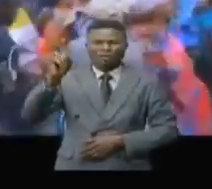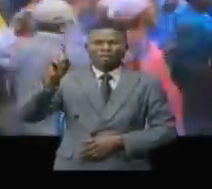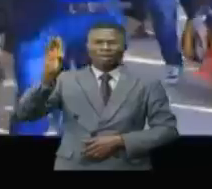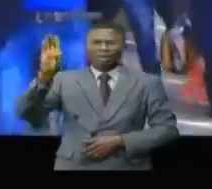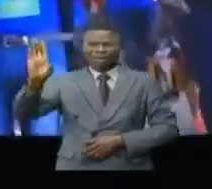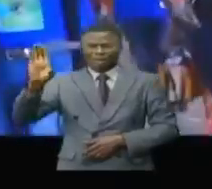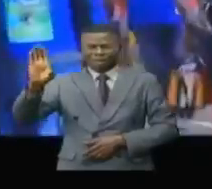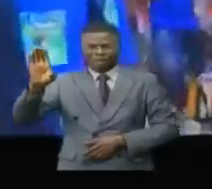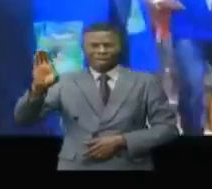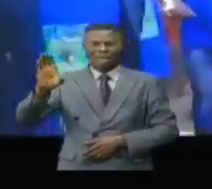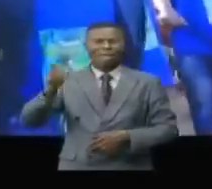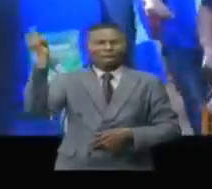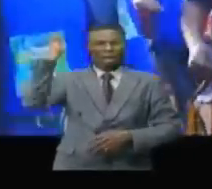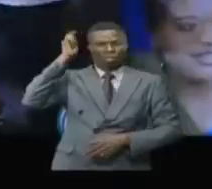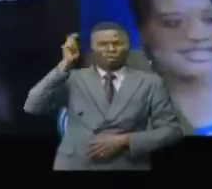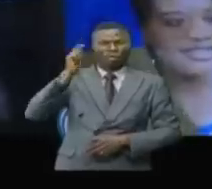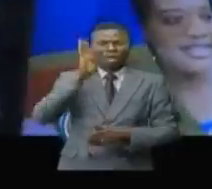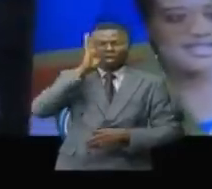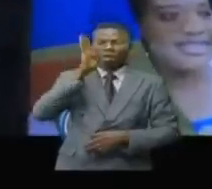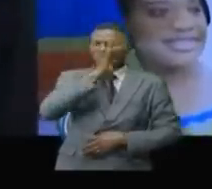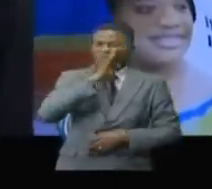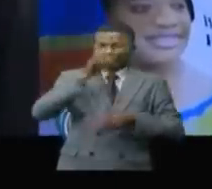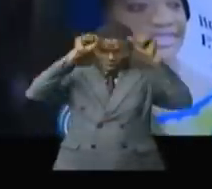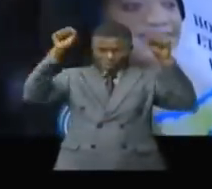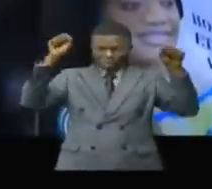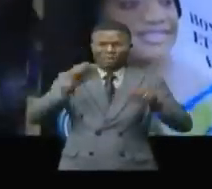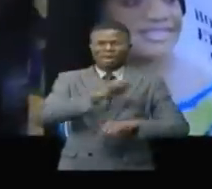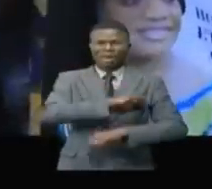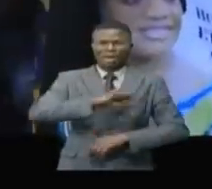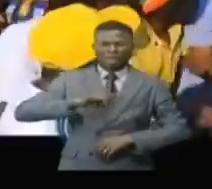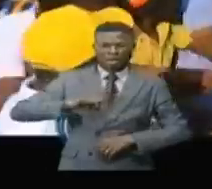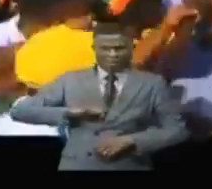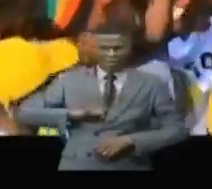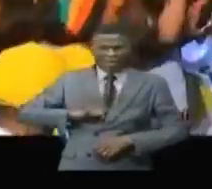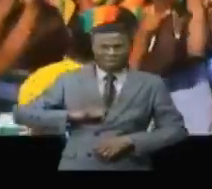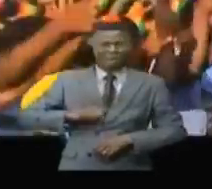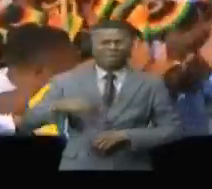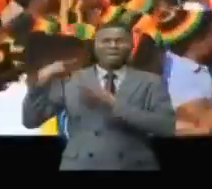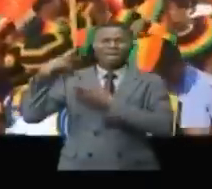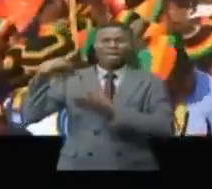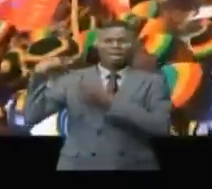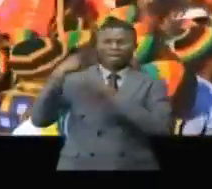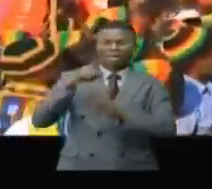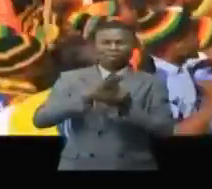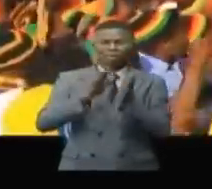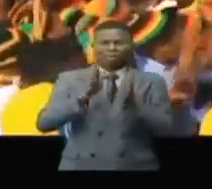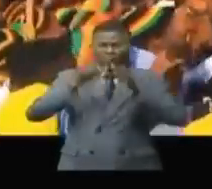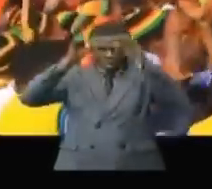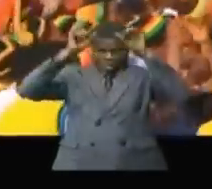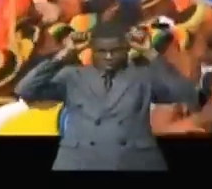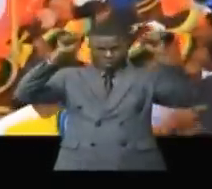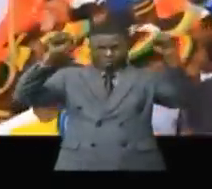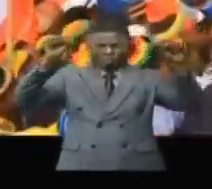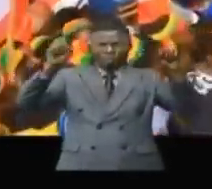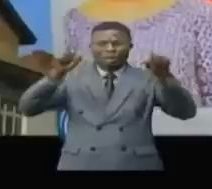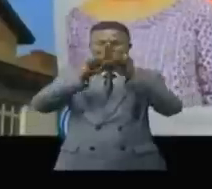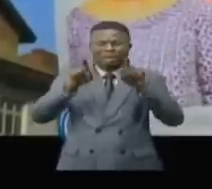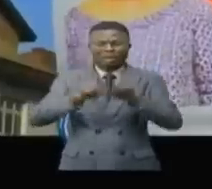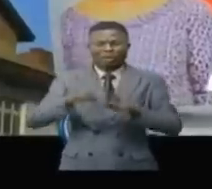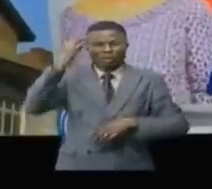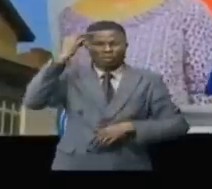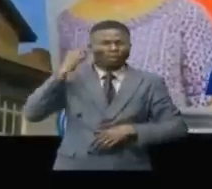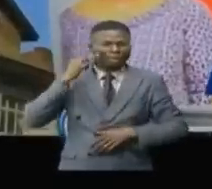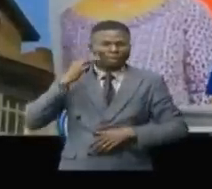cher au professeur Bayati Lukwebo, président du Sénat. Rappelons que depuis son avènement à la tête du ministère de l'Emploi, Travail et Prévoyance